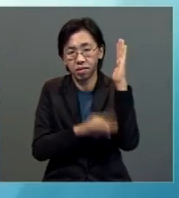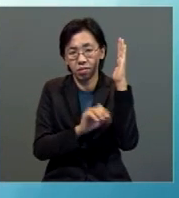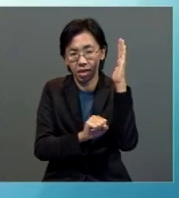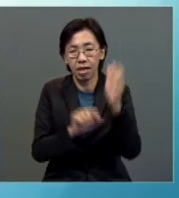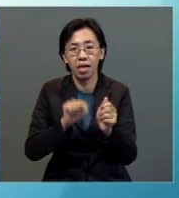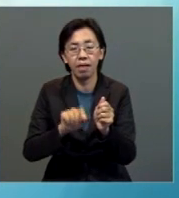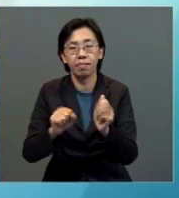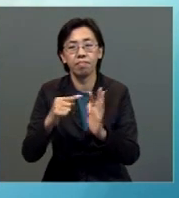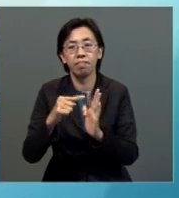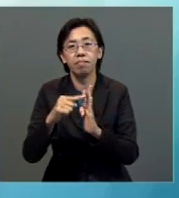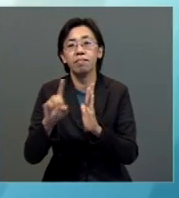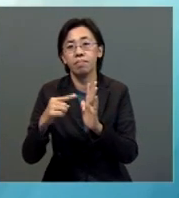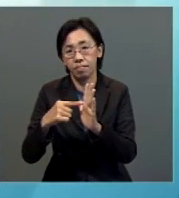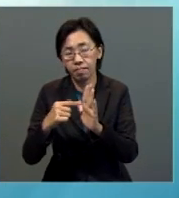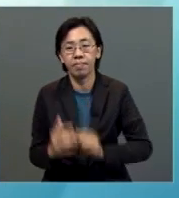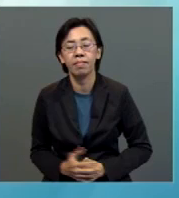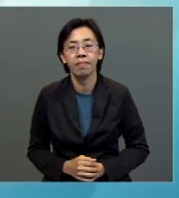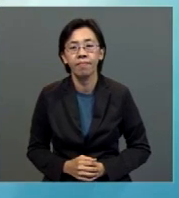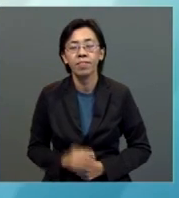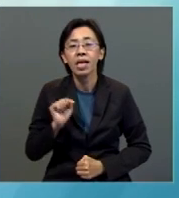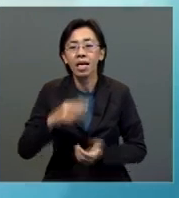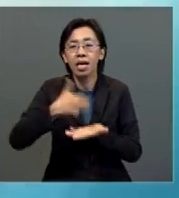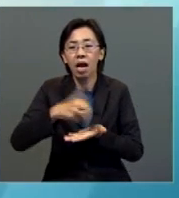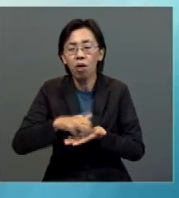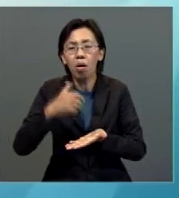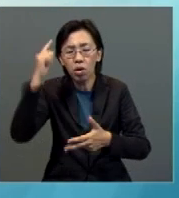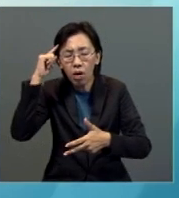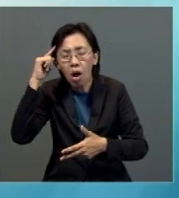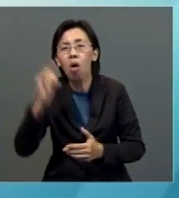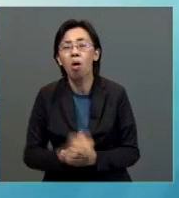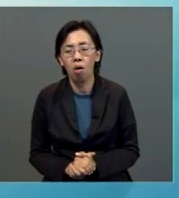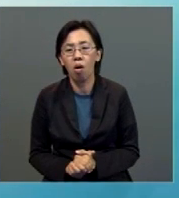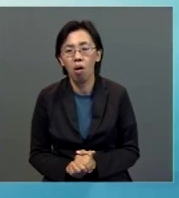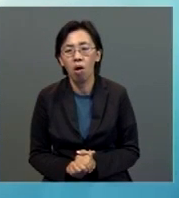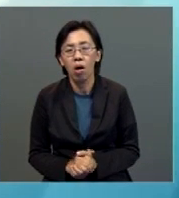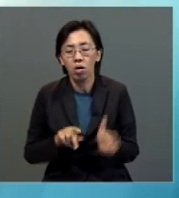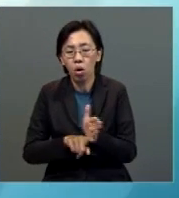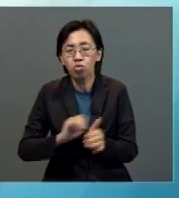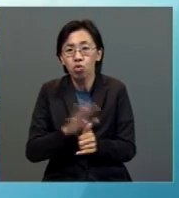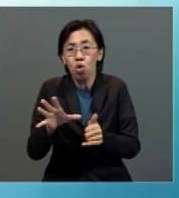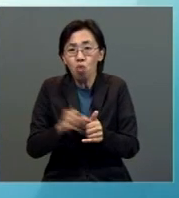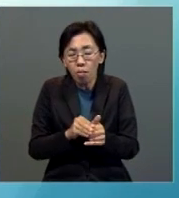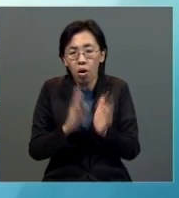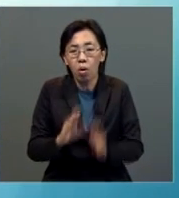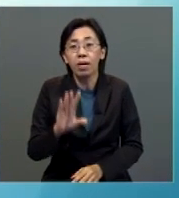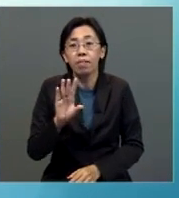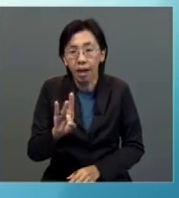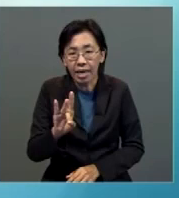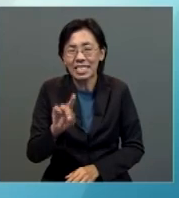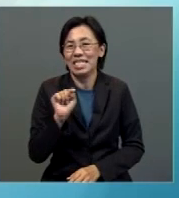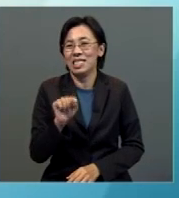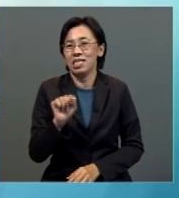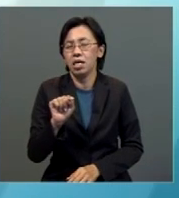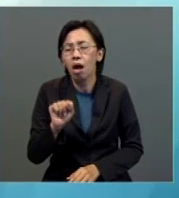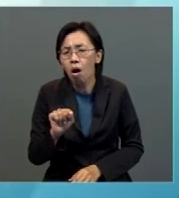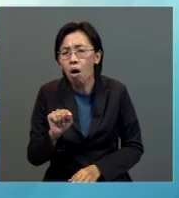อสะเดานะครับนี่คือสิ่งที่ต้องรายงานแล้วก็ให้ความสำคัญนะครับกับเรื่องของแหล่งที่มาของ